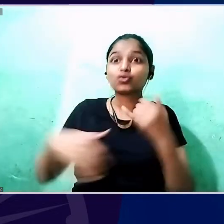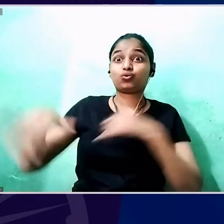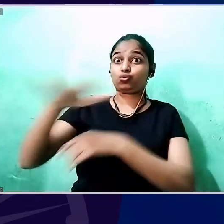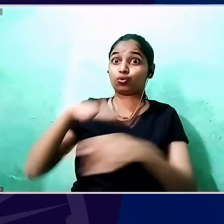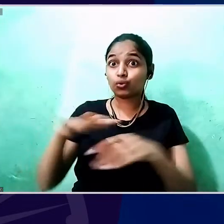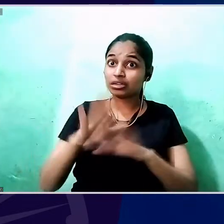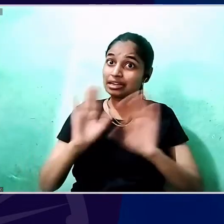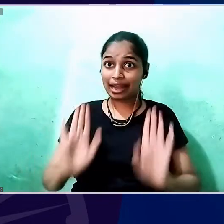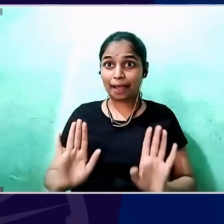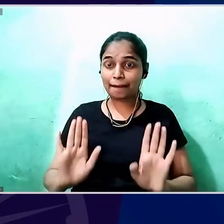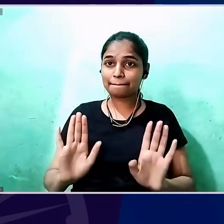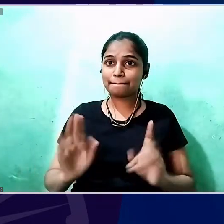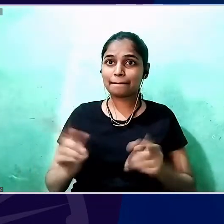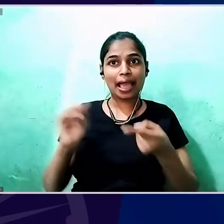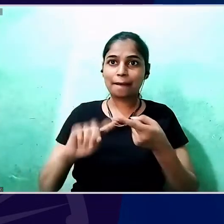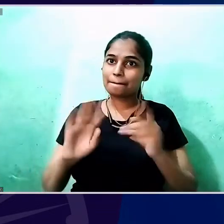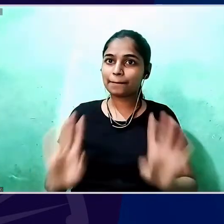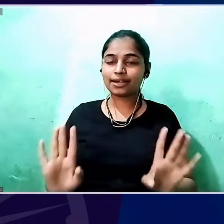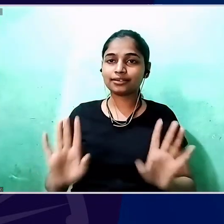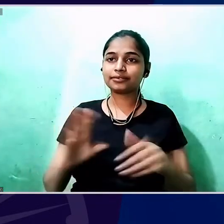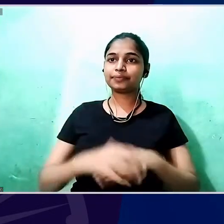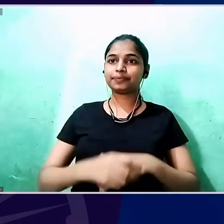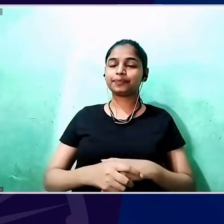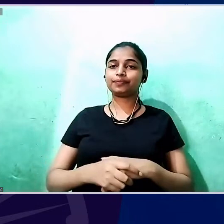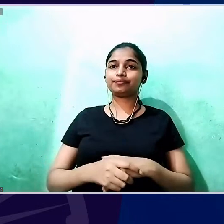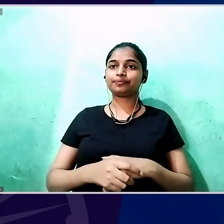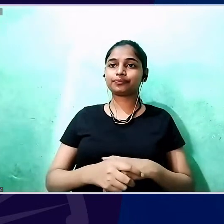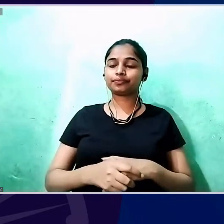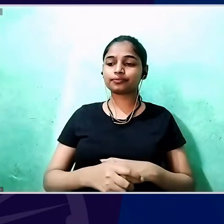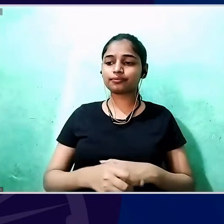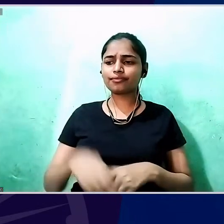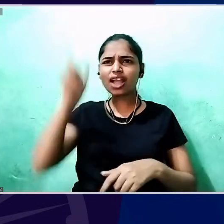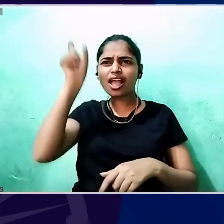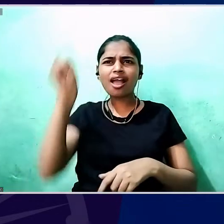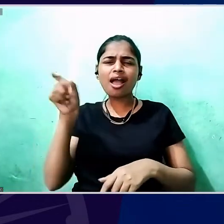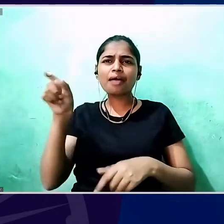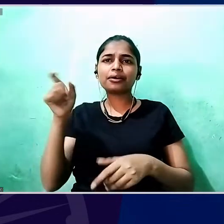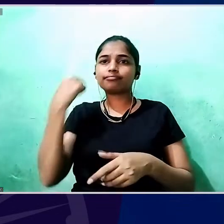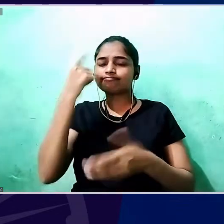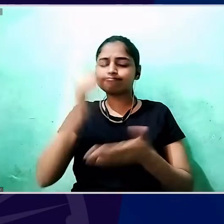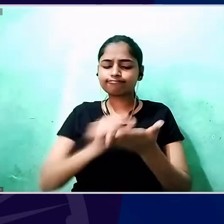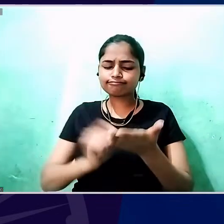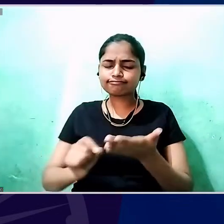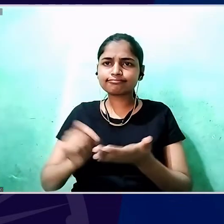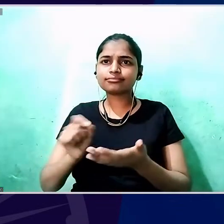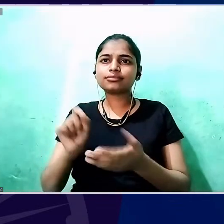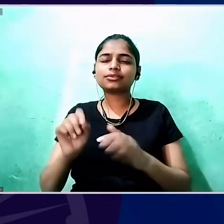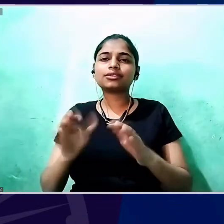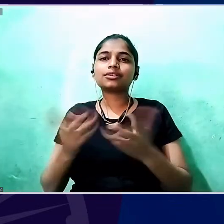तो अब मैक्सवेल के ऑटर ने क्या किया हम इस चैप्टर में देखेंगे. ओके मैम.